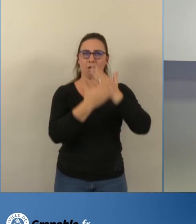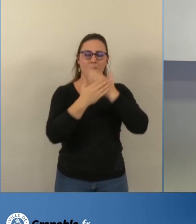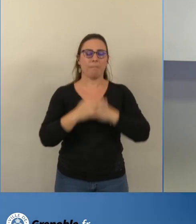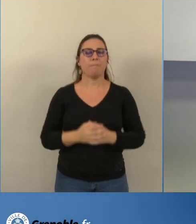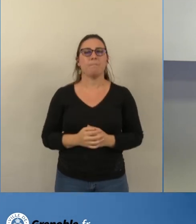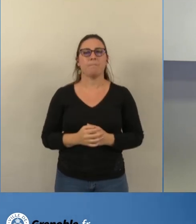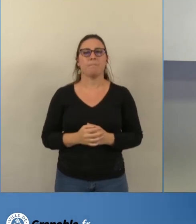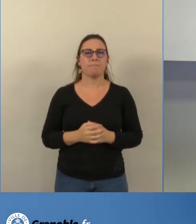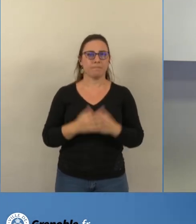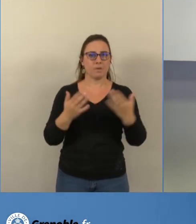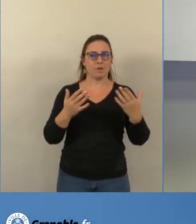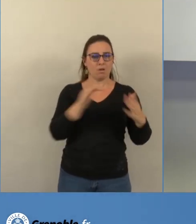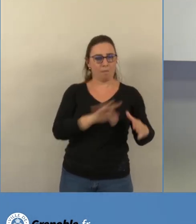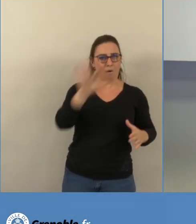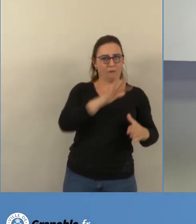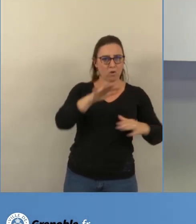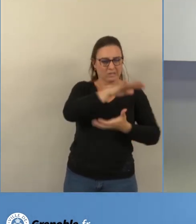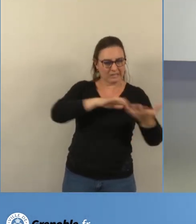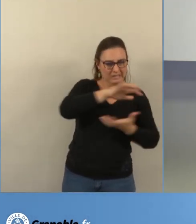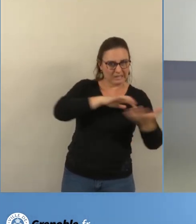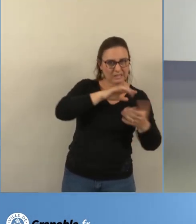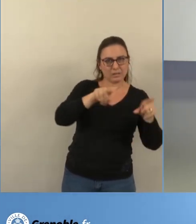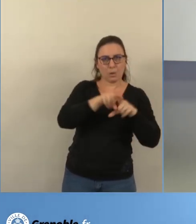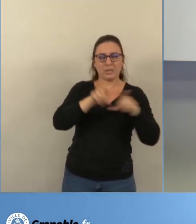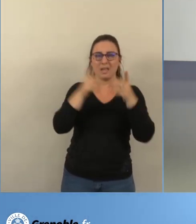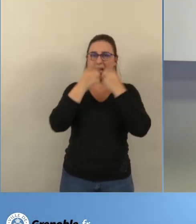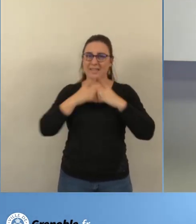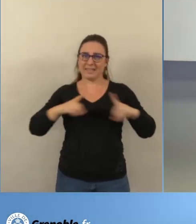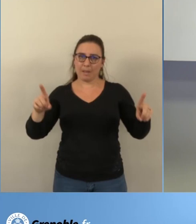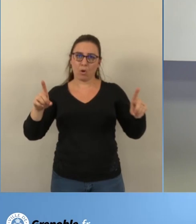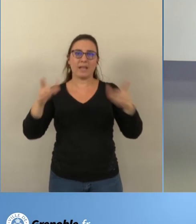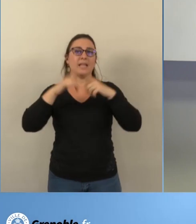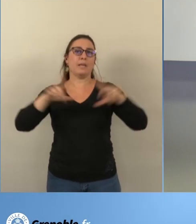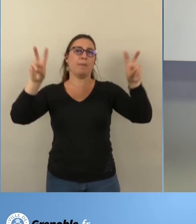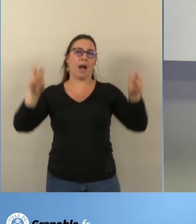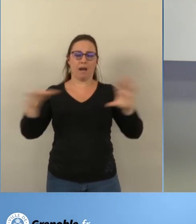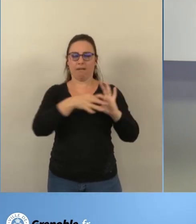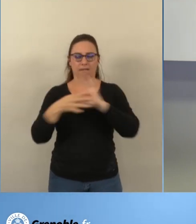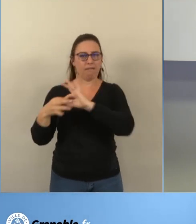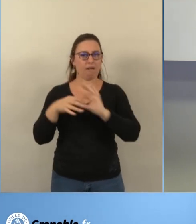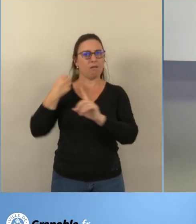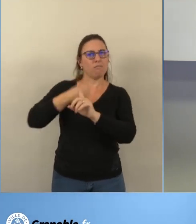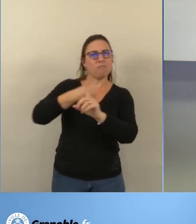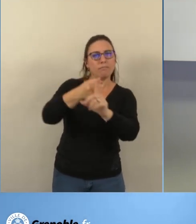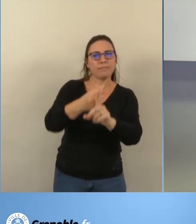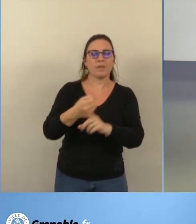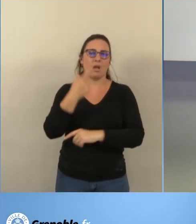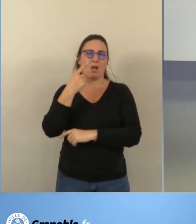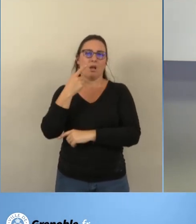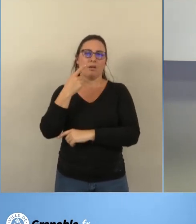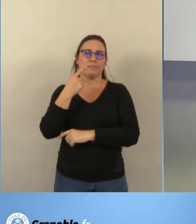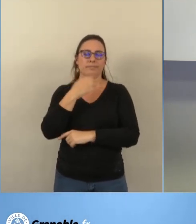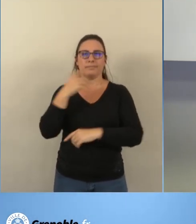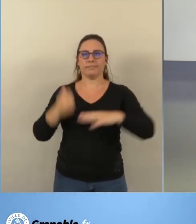de ce qui se passe dans le camp des démocraties il libérales ce concept défendu par un Victor Hormann